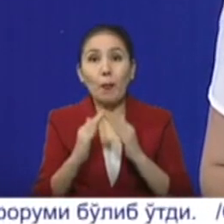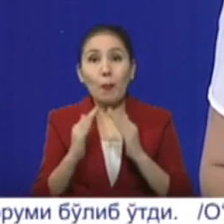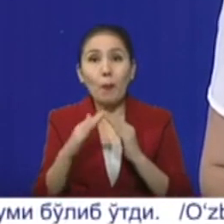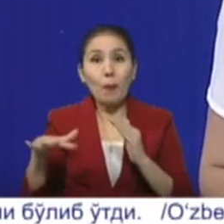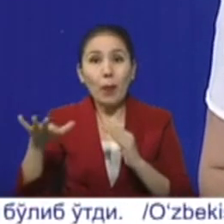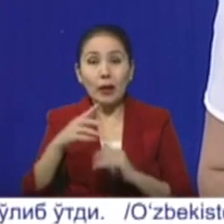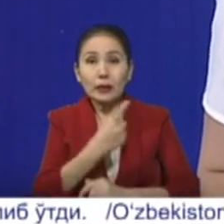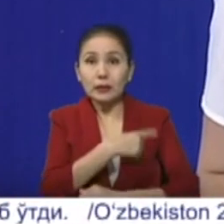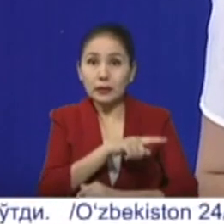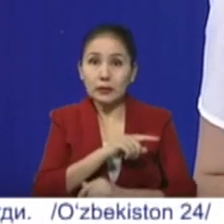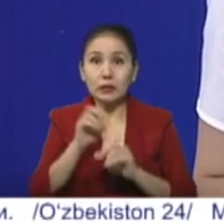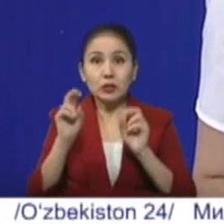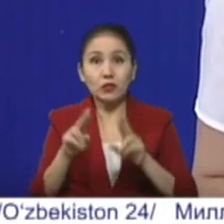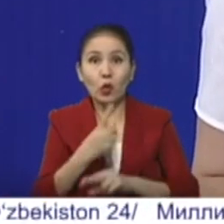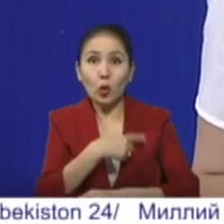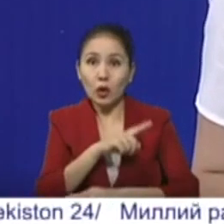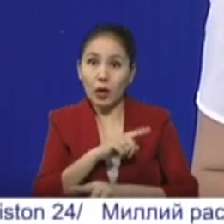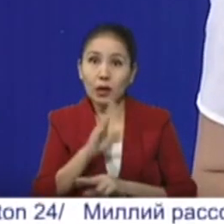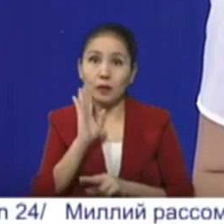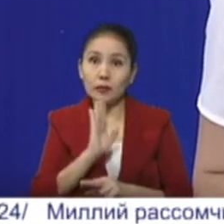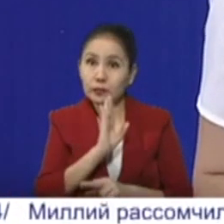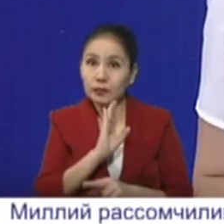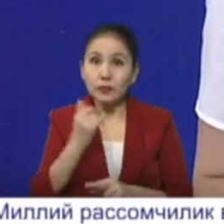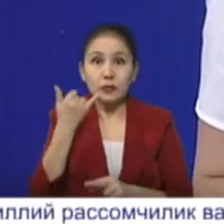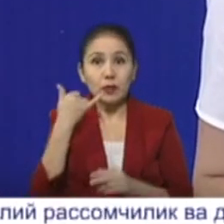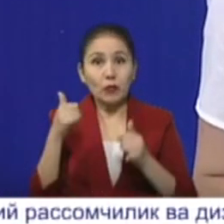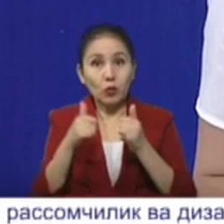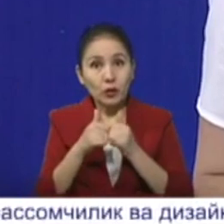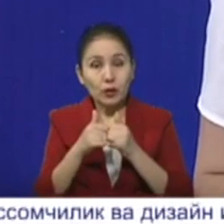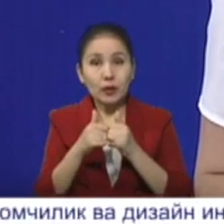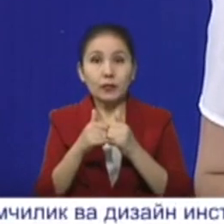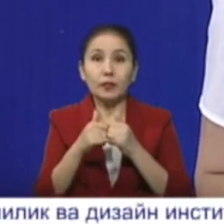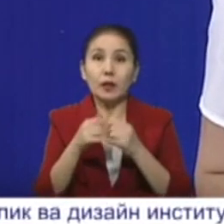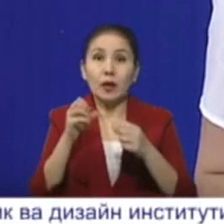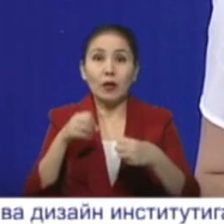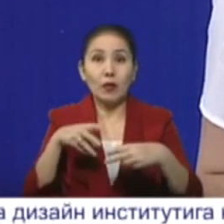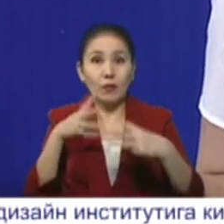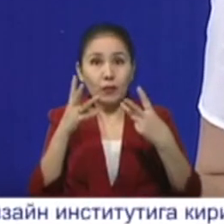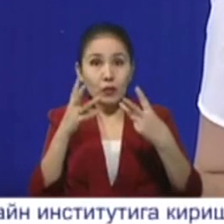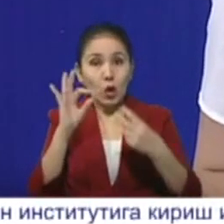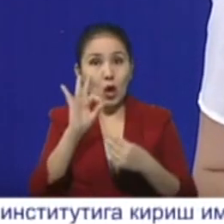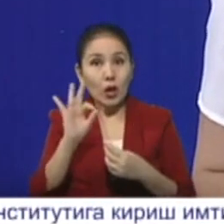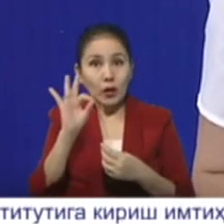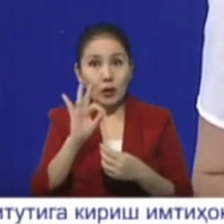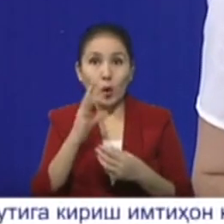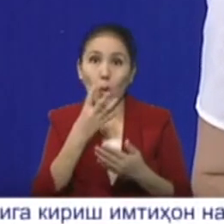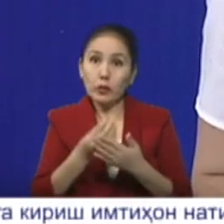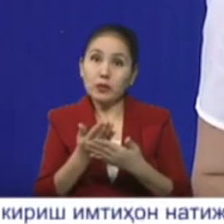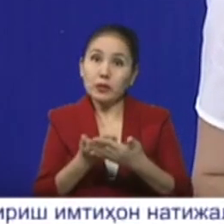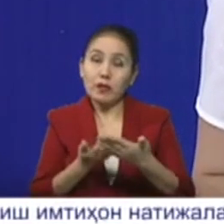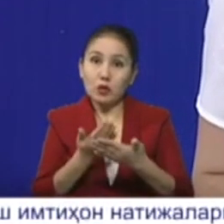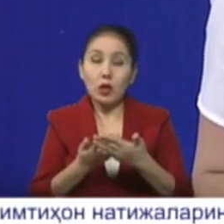umumiy amaliyot shifokorlari bunday ayollarga telefon orqali hamda video aloqa orqali o'z